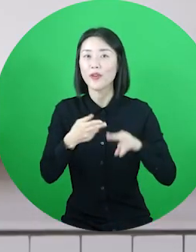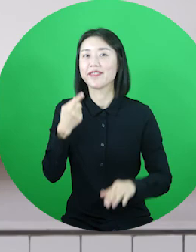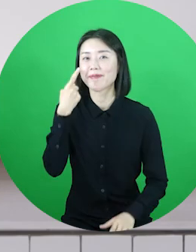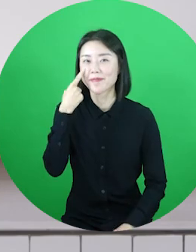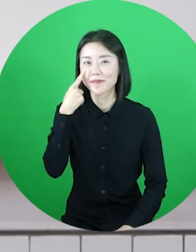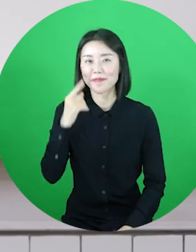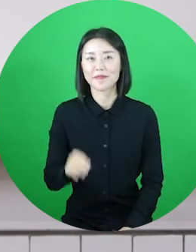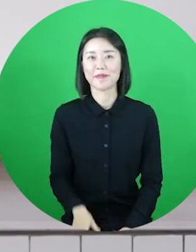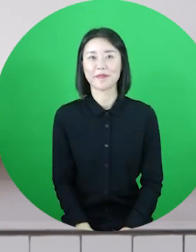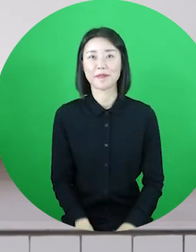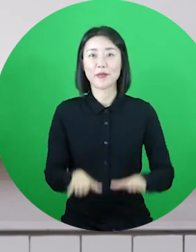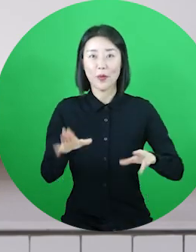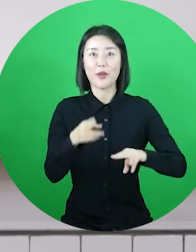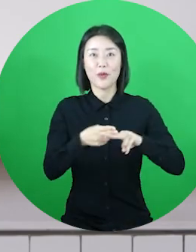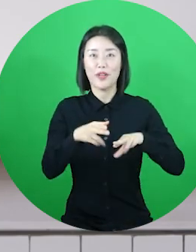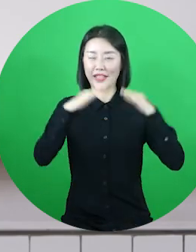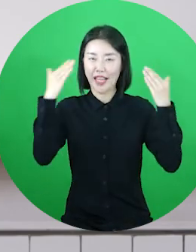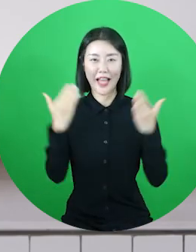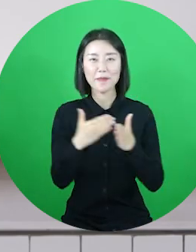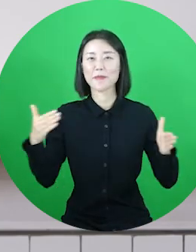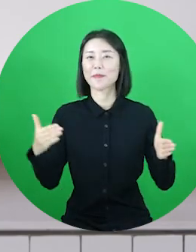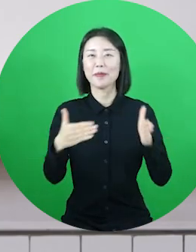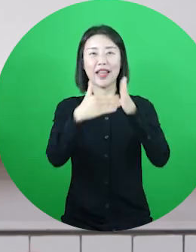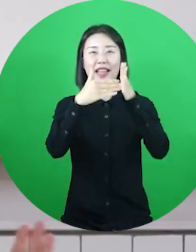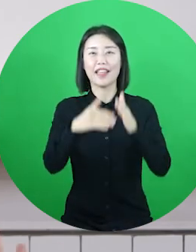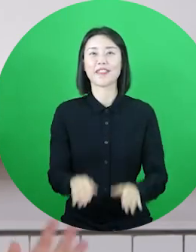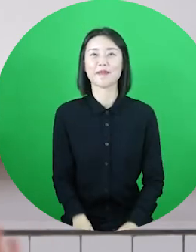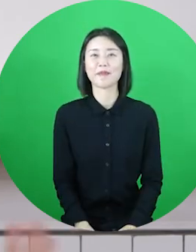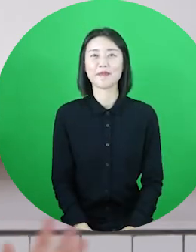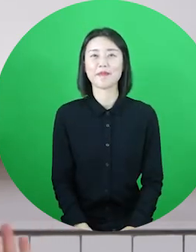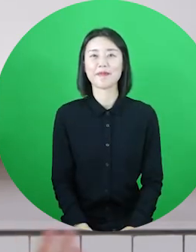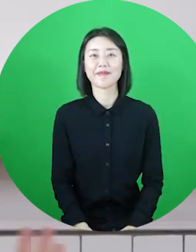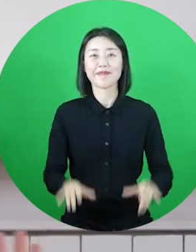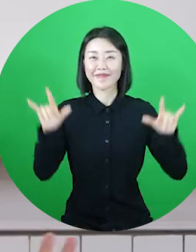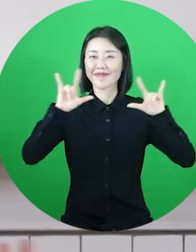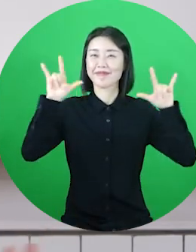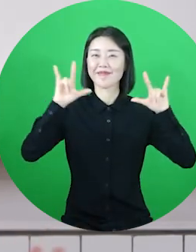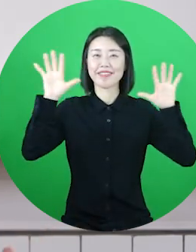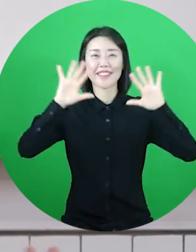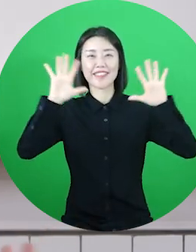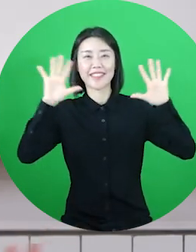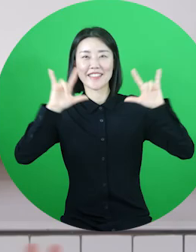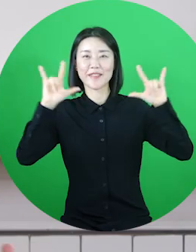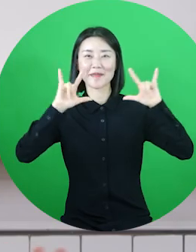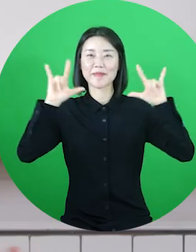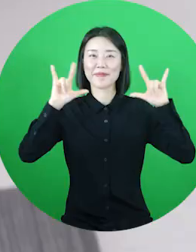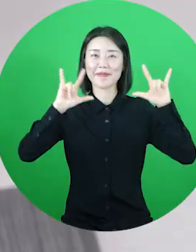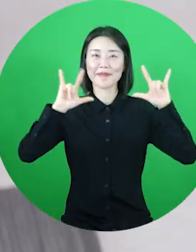그럼 오늘의 요리를 마치겠습니다. 안녕. 안녕.